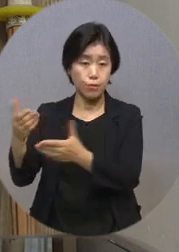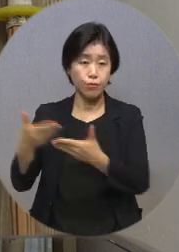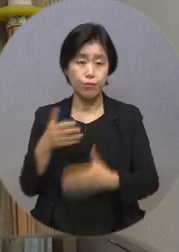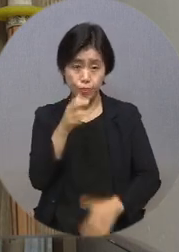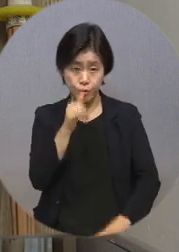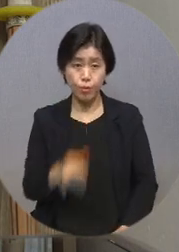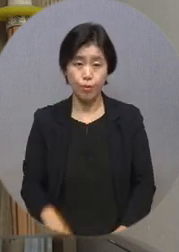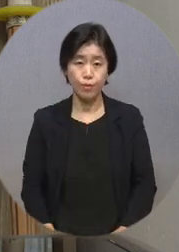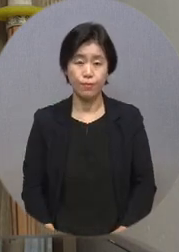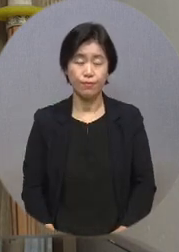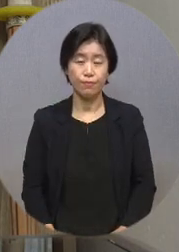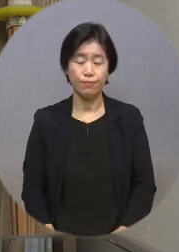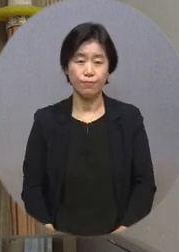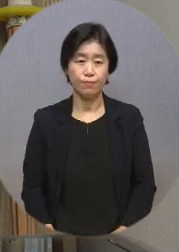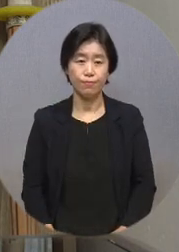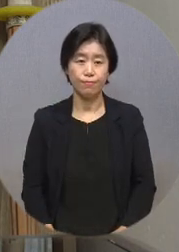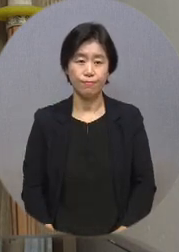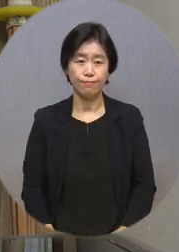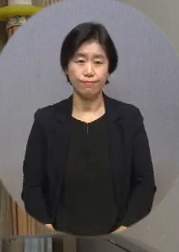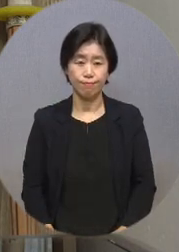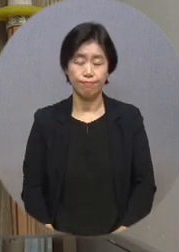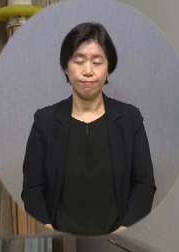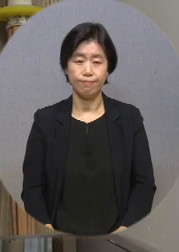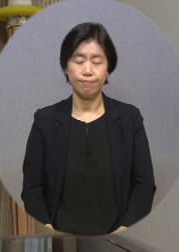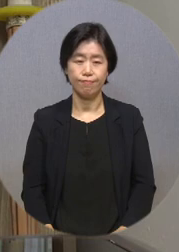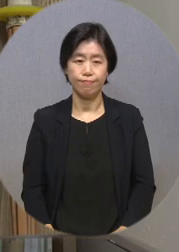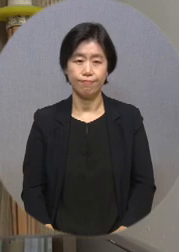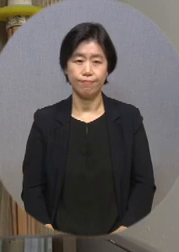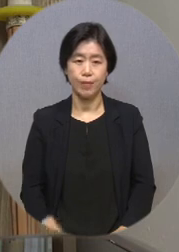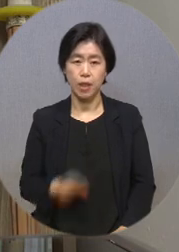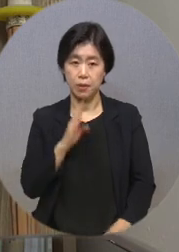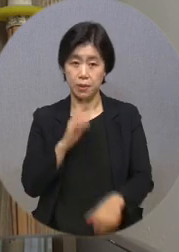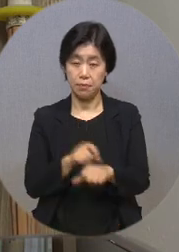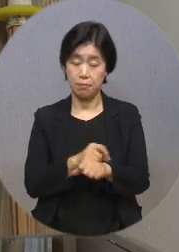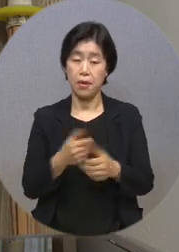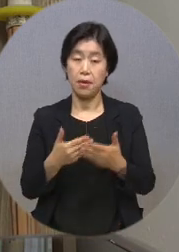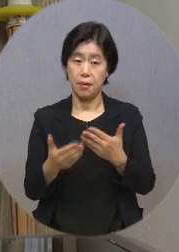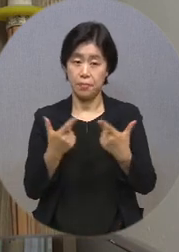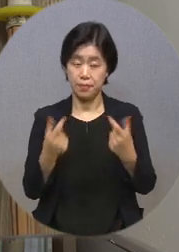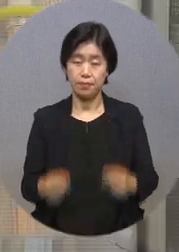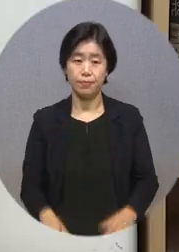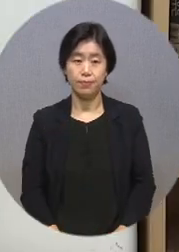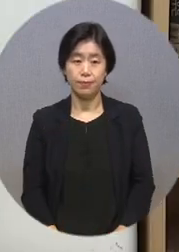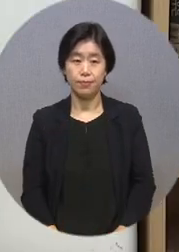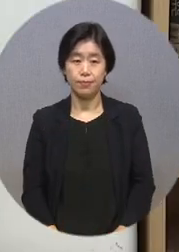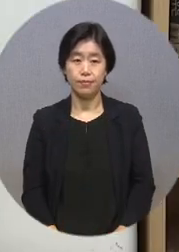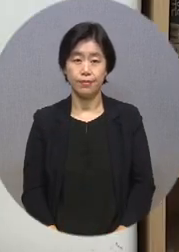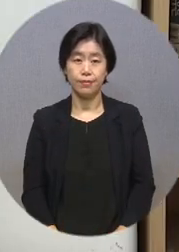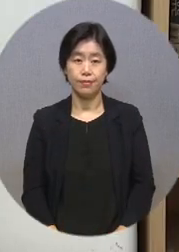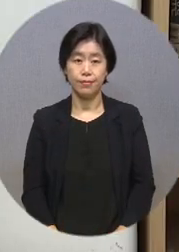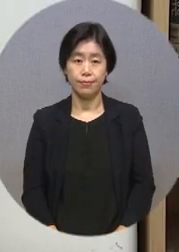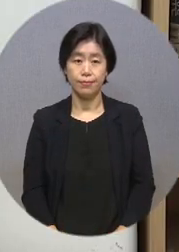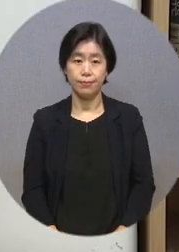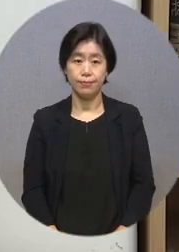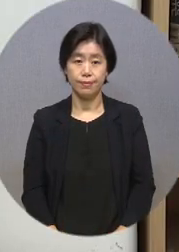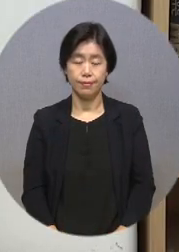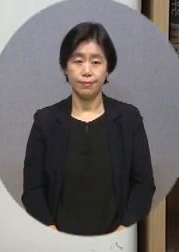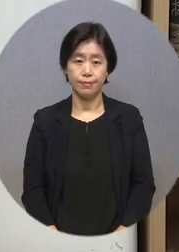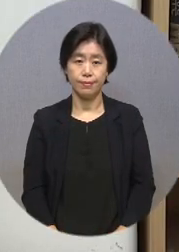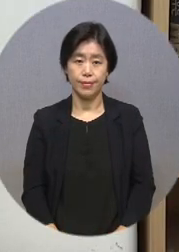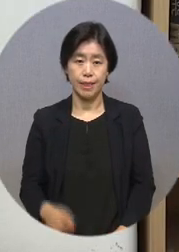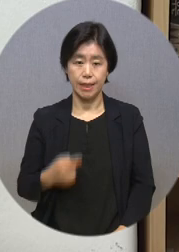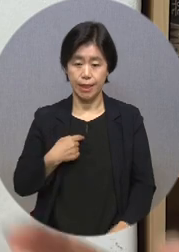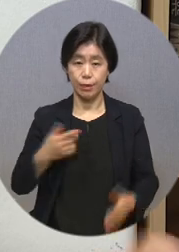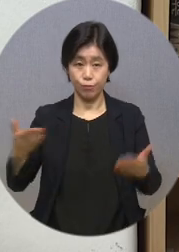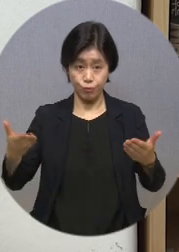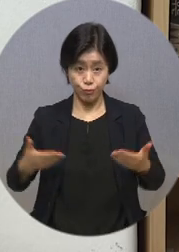수행을 하고 있게 된 점이 매우 좀 특이하다고 좀 볼 수 있을 것 같습니다. 네. 그렇지만 그런 만큼 저에게 주어진